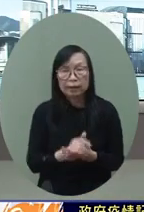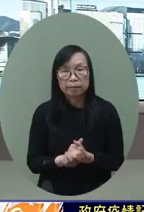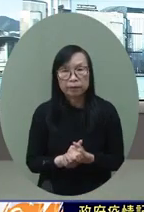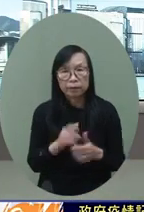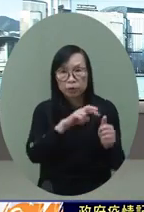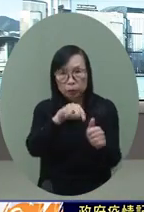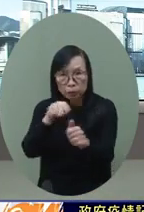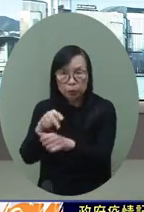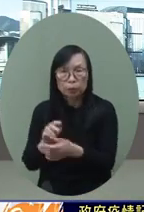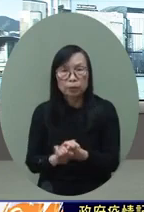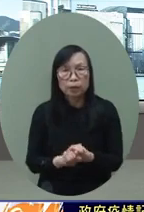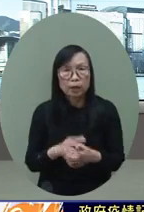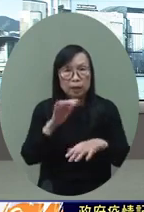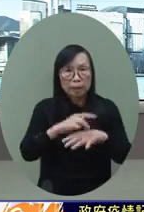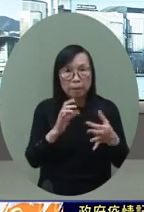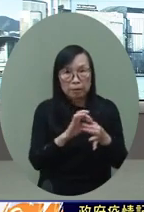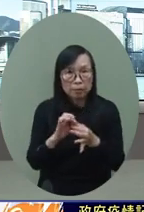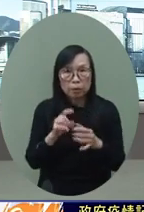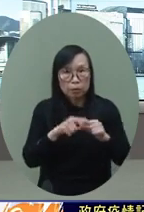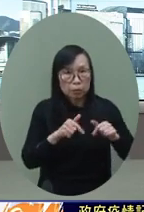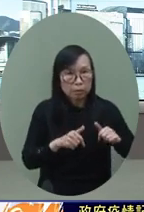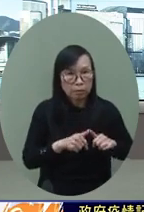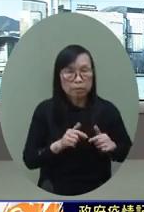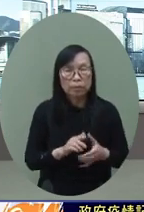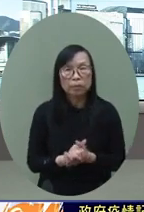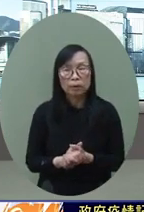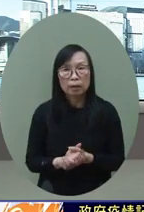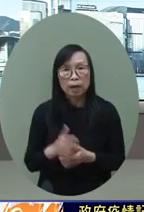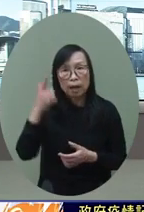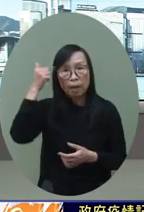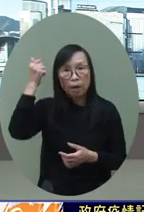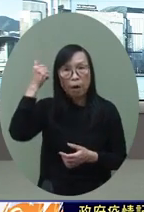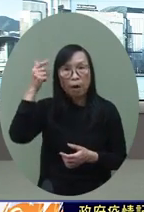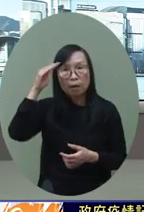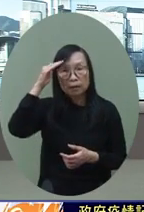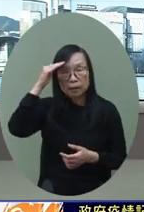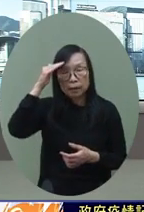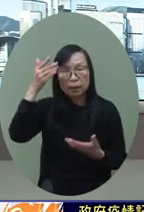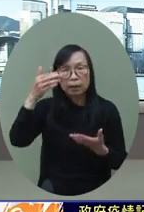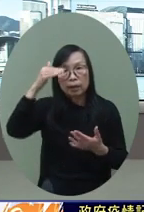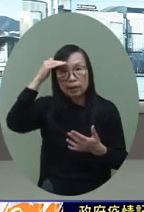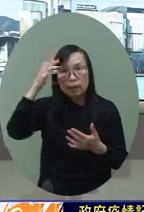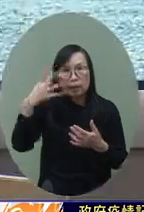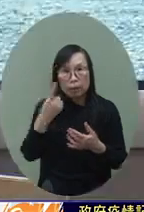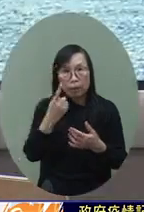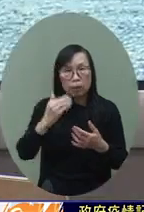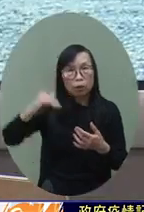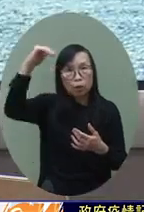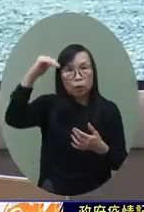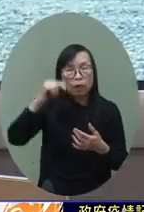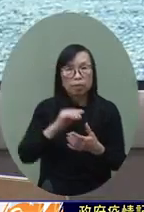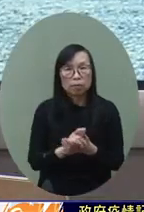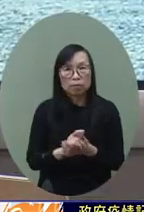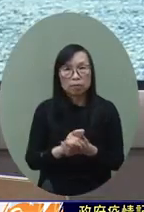追蹤。今日接觸者的中心咧，就我哋當然希望係紀律部隊都會有一位比較高級的人士做一